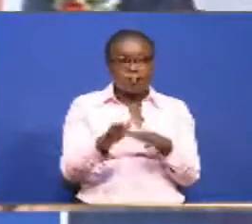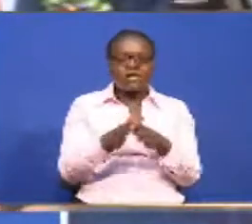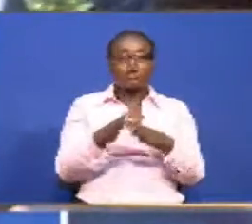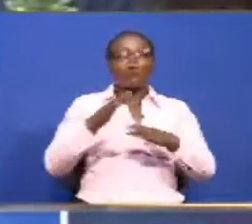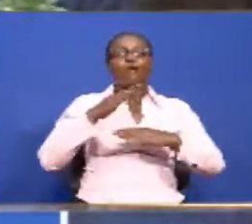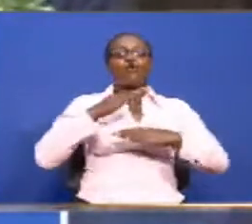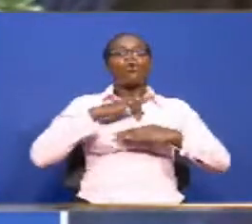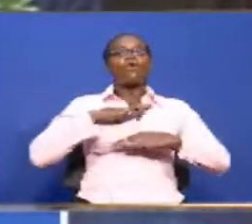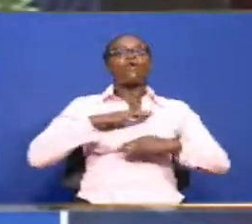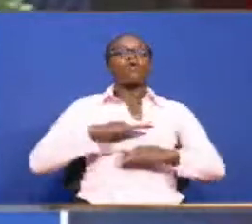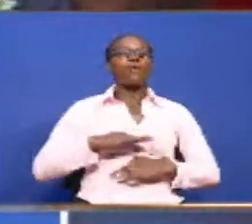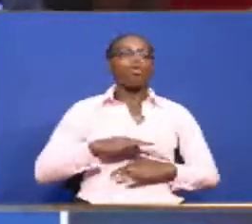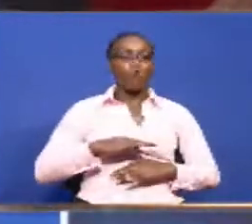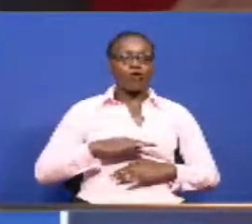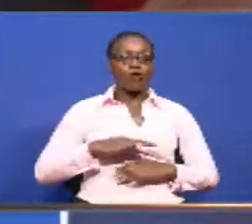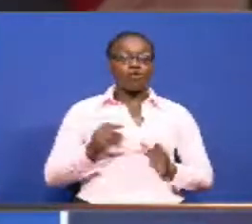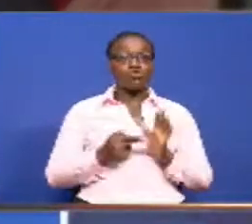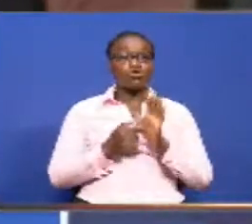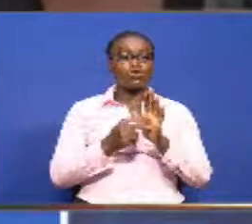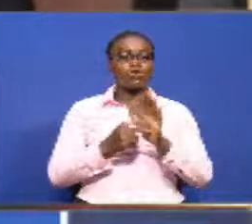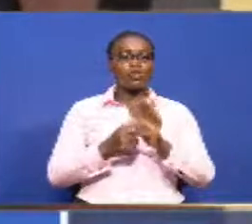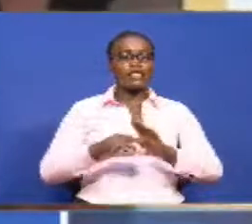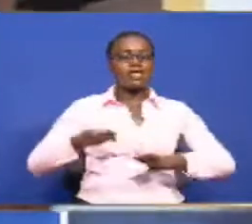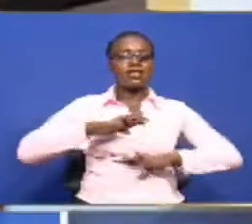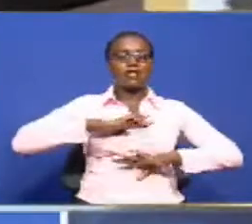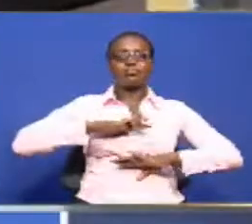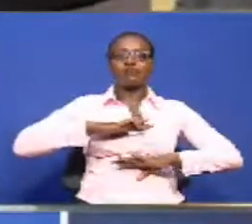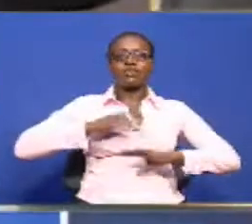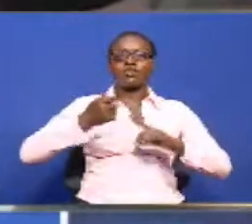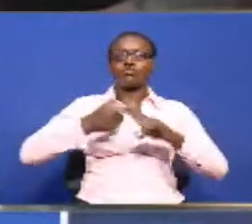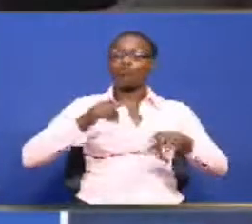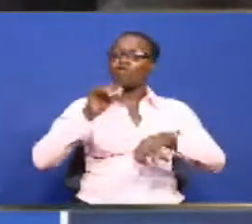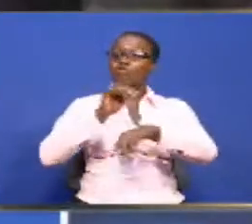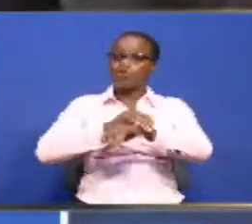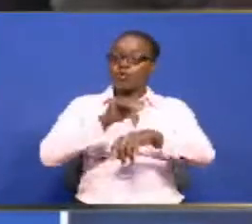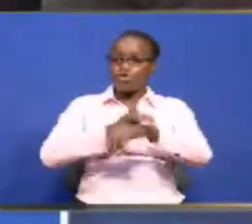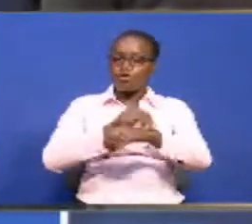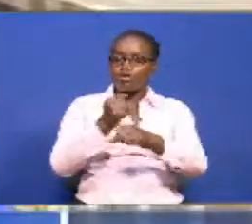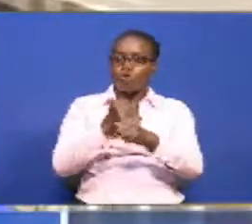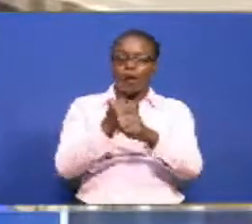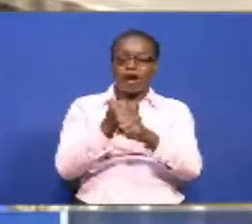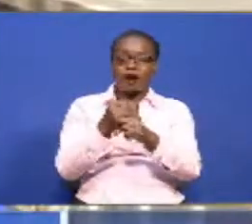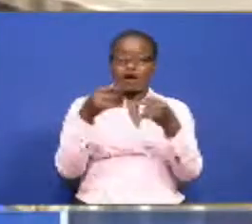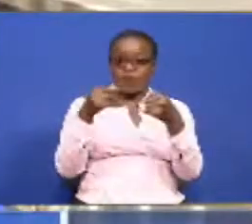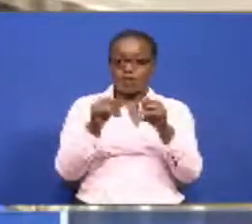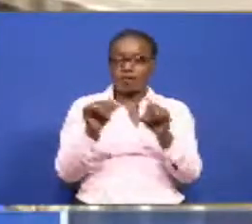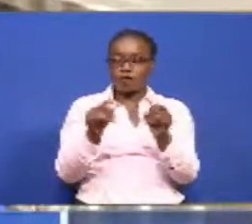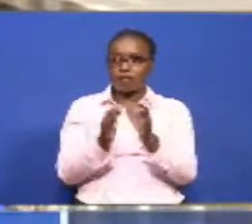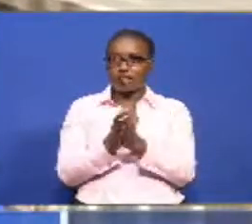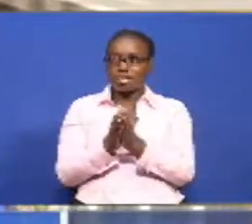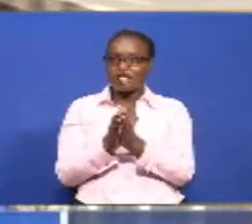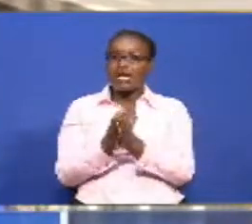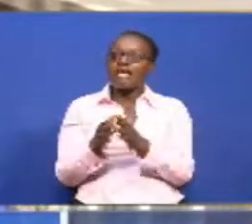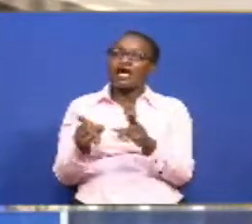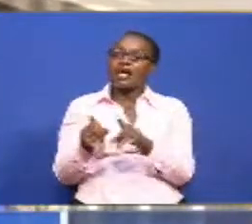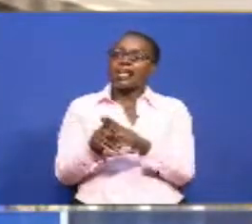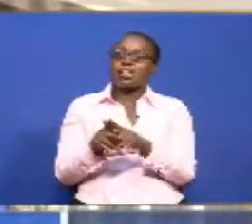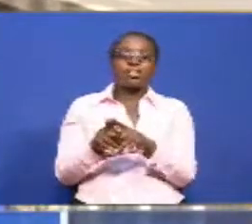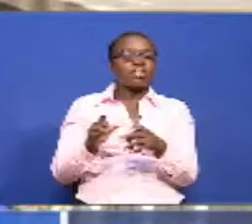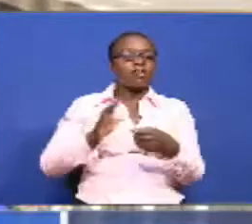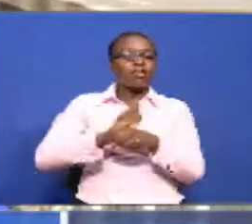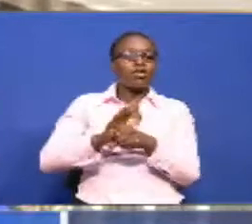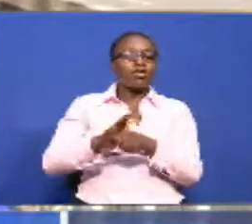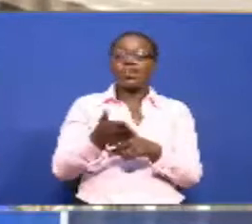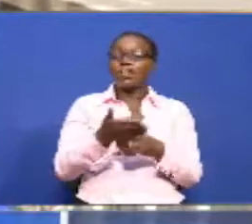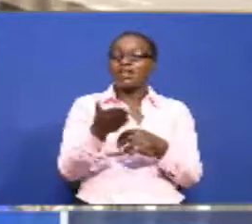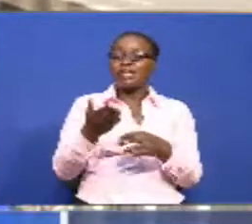ya afueni kuashiria kuridhika kwake kwa kazi njema aliyotekeleza. Hata kama janga la COVID-19 liliweza